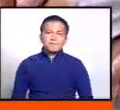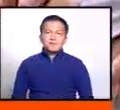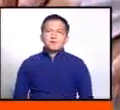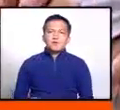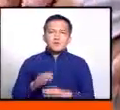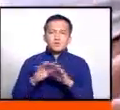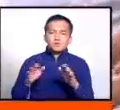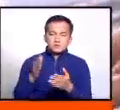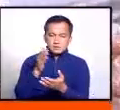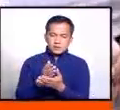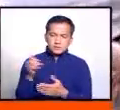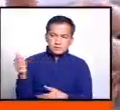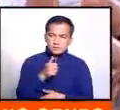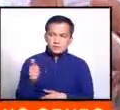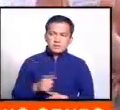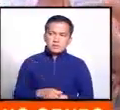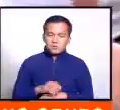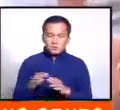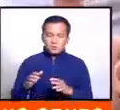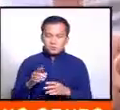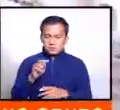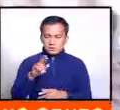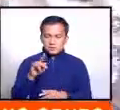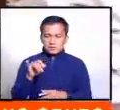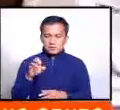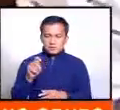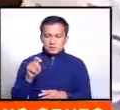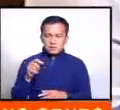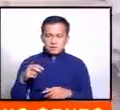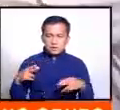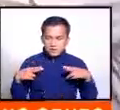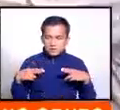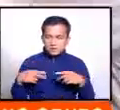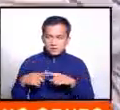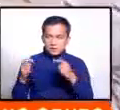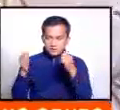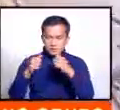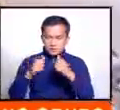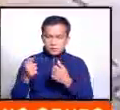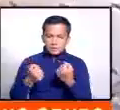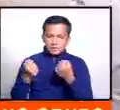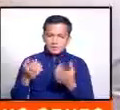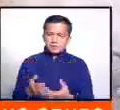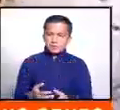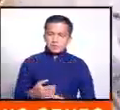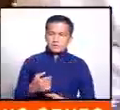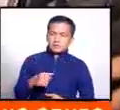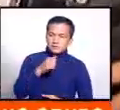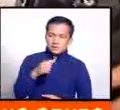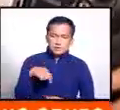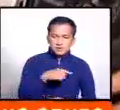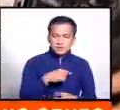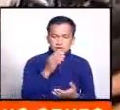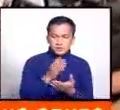muna tayong magtigil pasada, huwag muna tayong mag-transport holiday. Pero hindi pa kumbinsido ang ilang driver. Hindi tayo